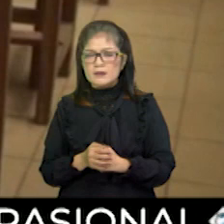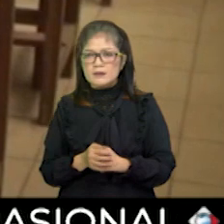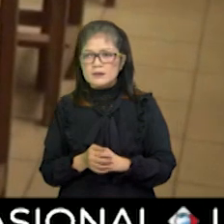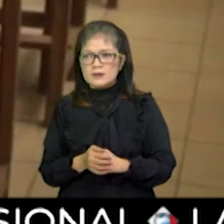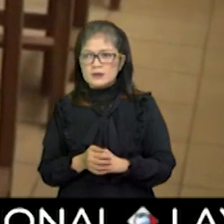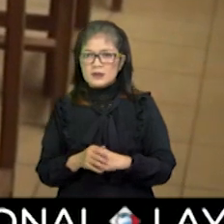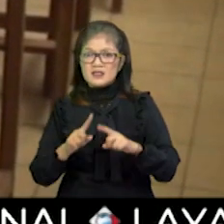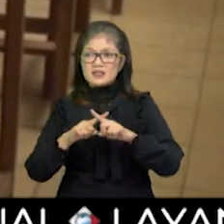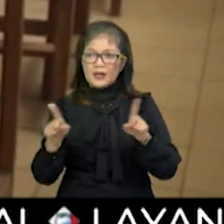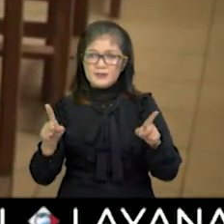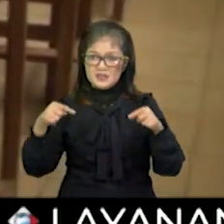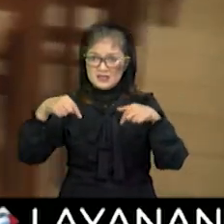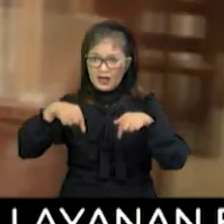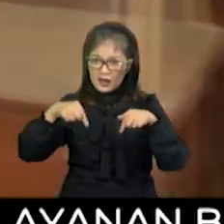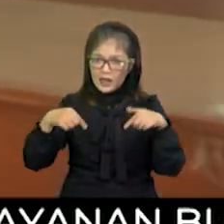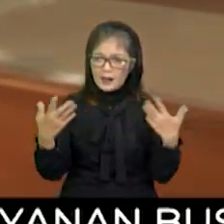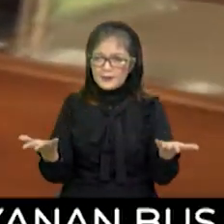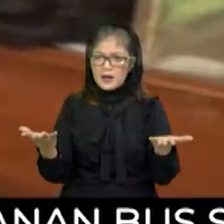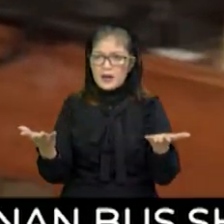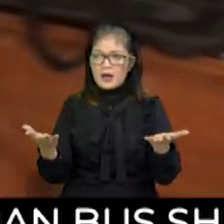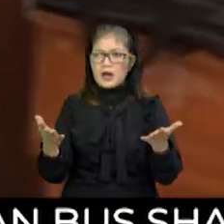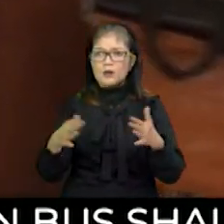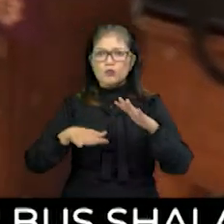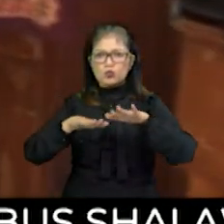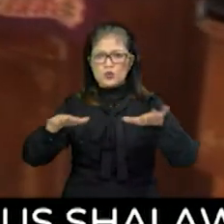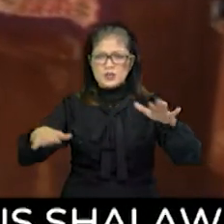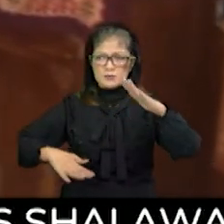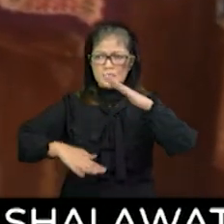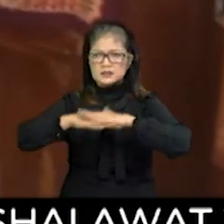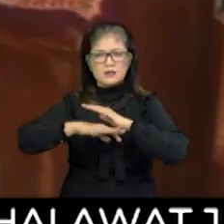Namun, hingga saat ini kuota siswa belum juga terpenuhi.